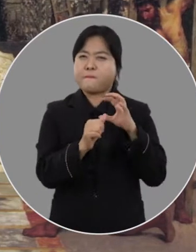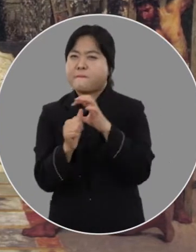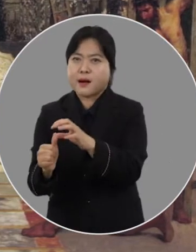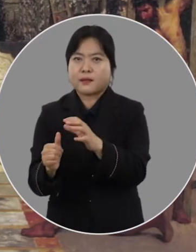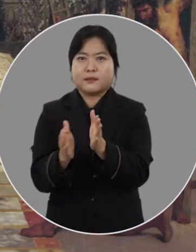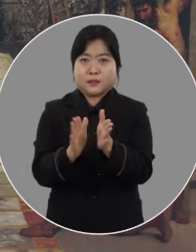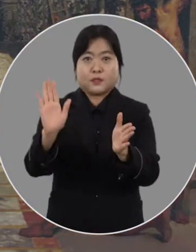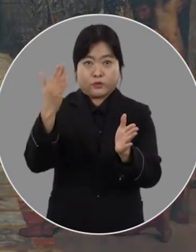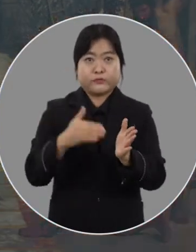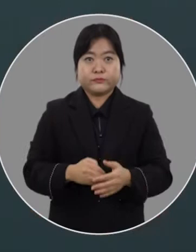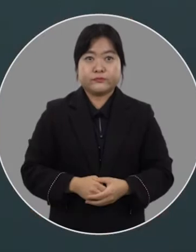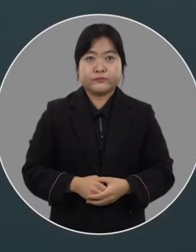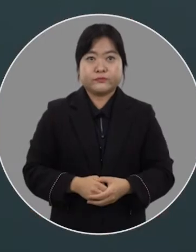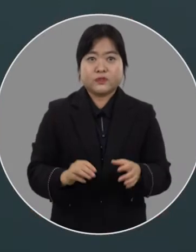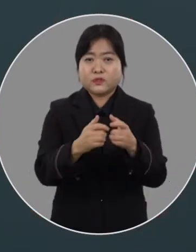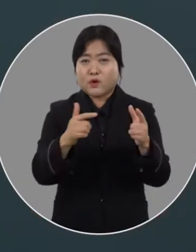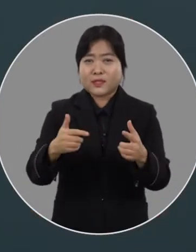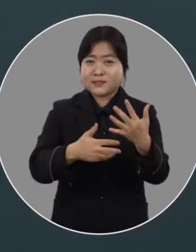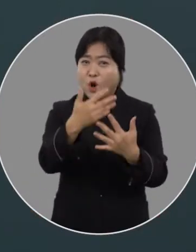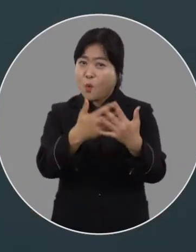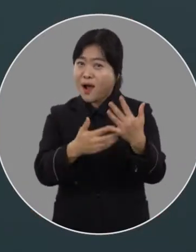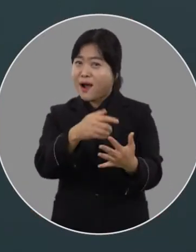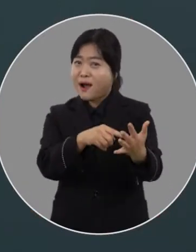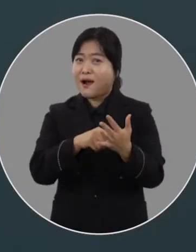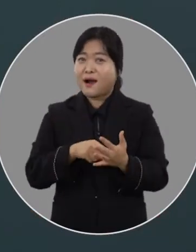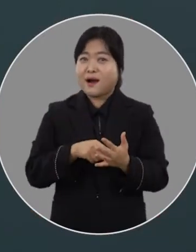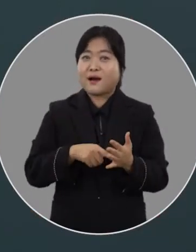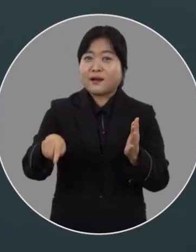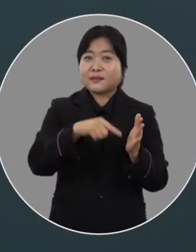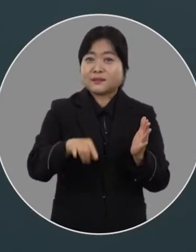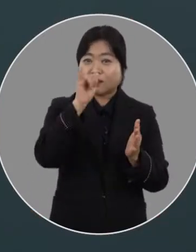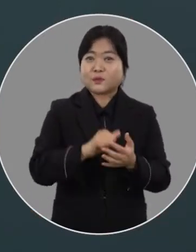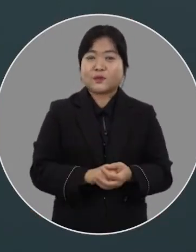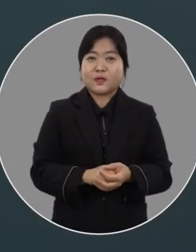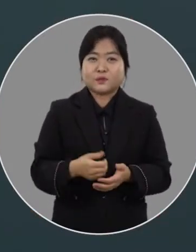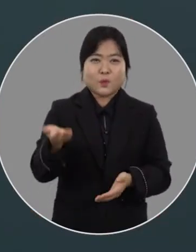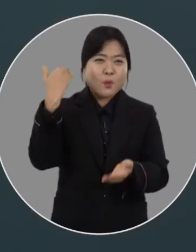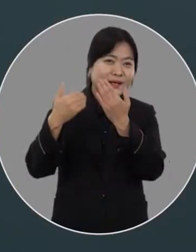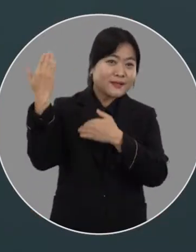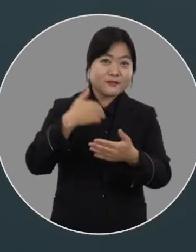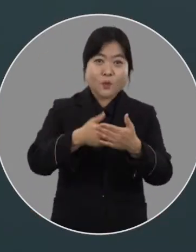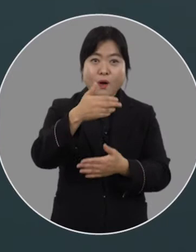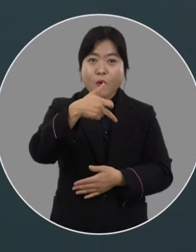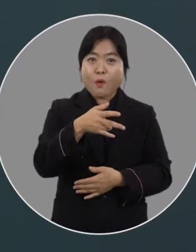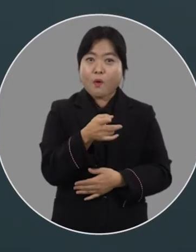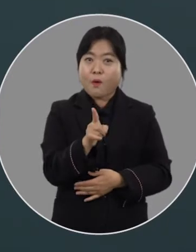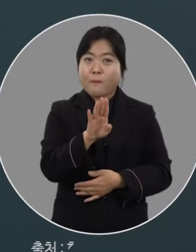박해가 나타나게 된 것이었는데요. 여러 가지 영화에서도 이것을 다루어 본 바가 있는데 아주 오래된